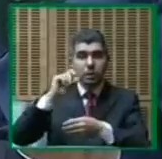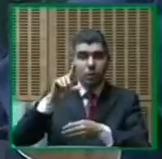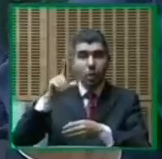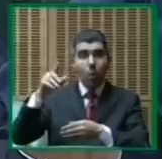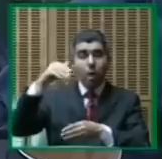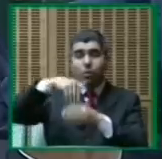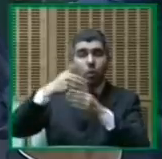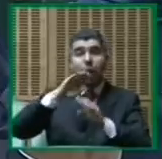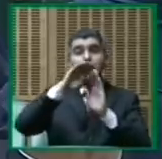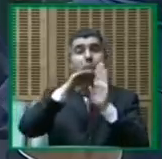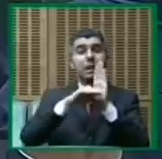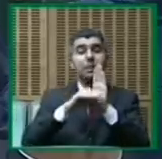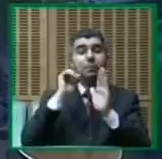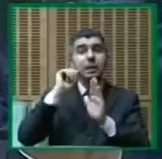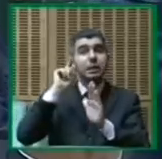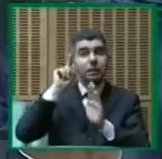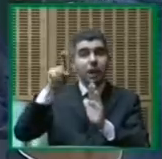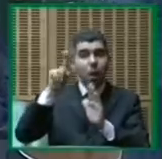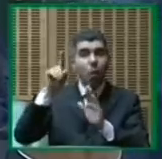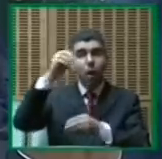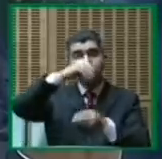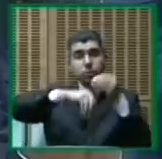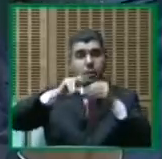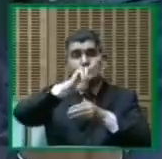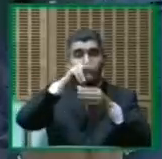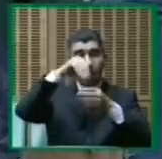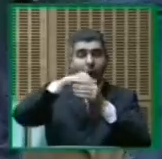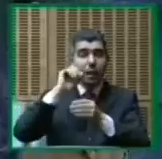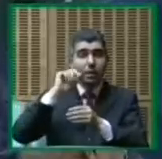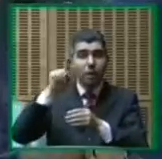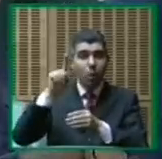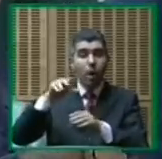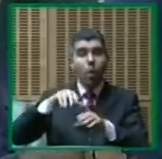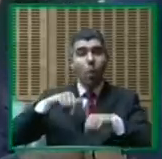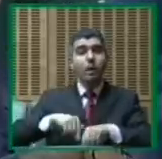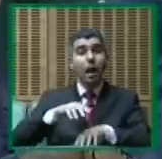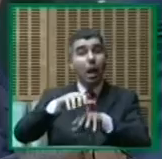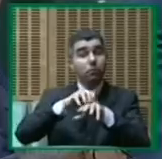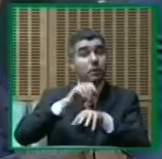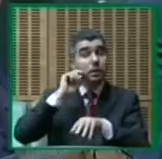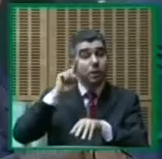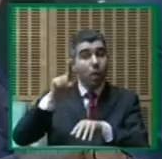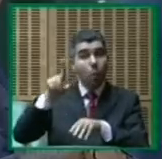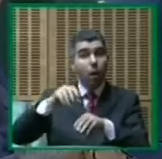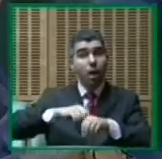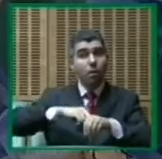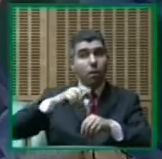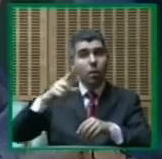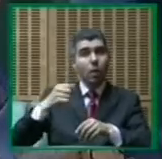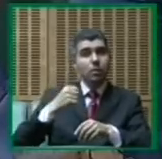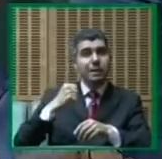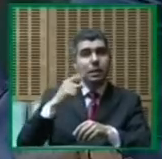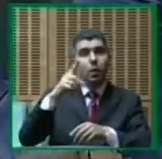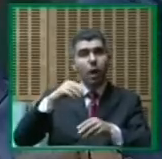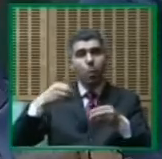الوكاله الحضريه اللي مع كامل الاسف ما تابعاش وزاره التعمير، تابعه الوزاره الداخليه وعندهم نفوذ. هاد الناس بحال